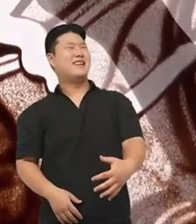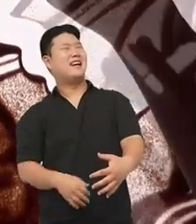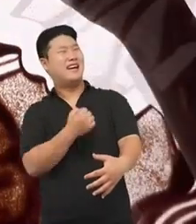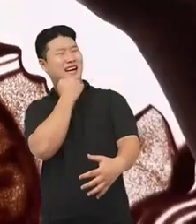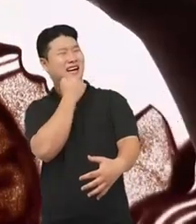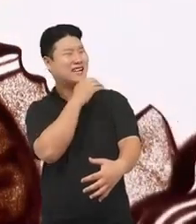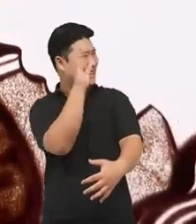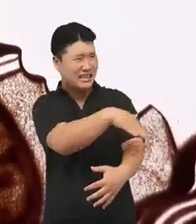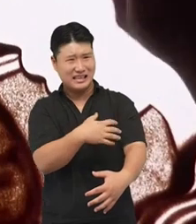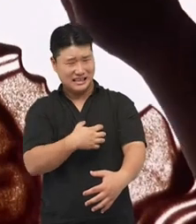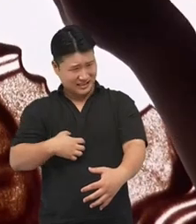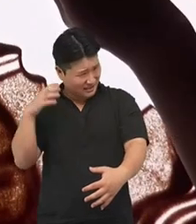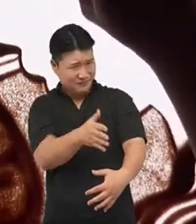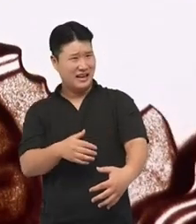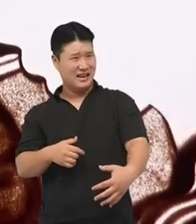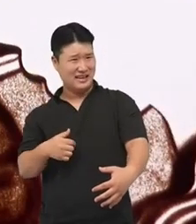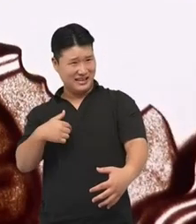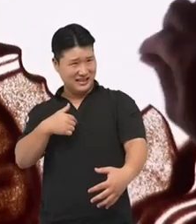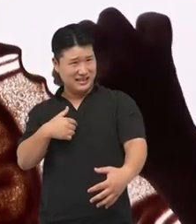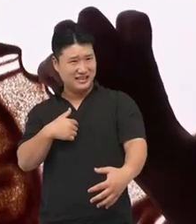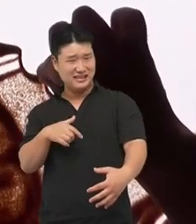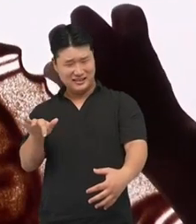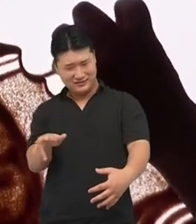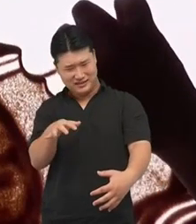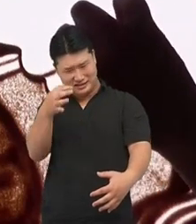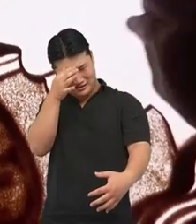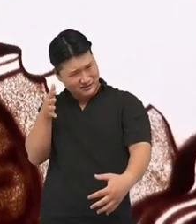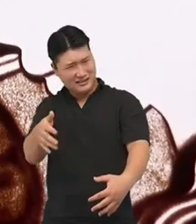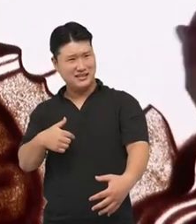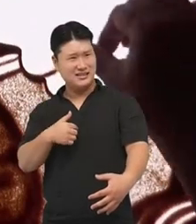여보, 걱정 말아요. 내가 피아노 전문가잖아요.